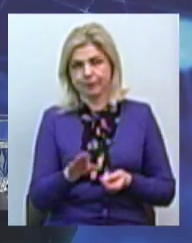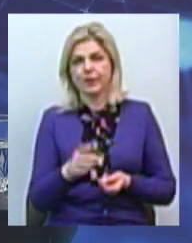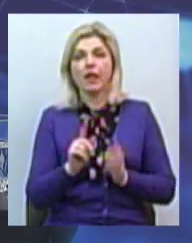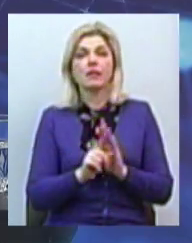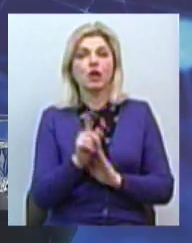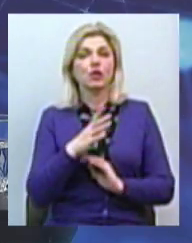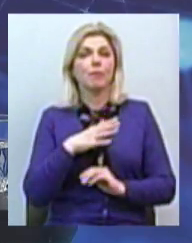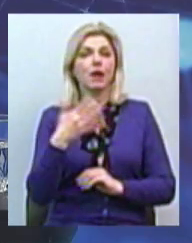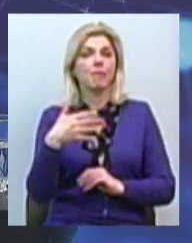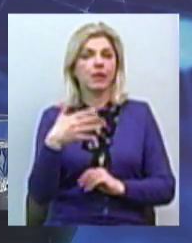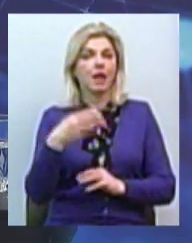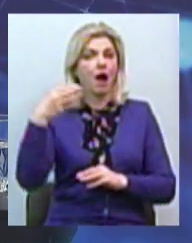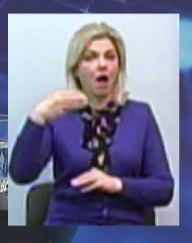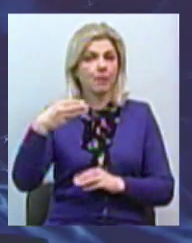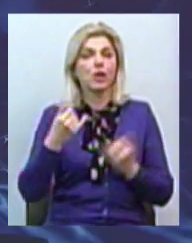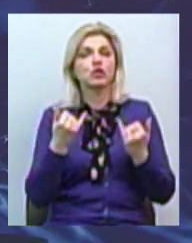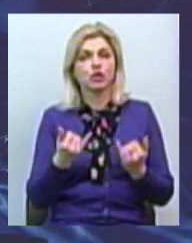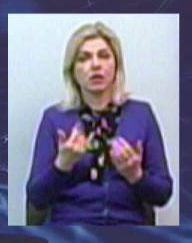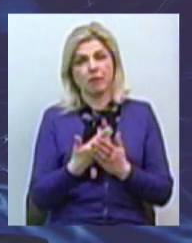так. Зараз? Зараз десь